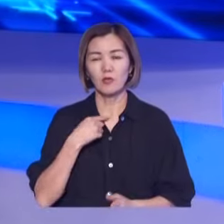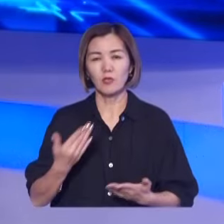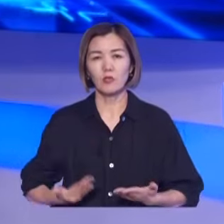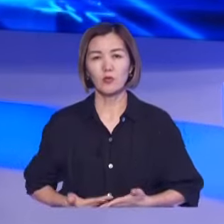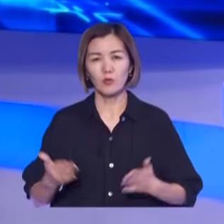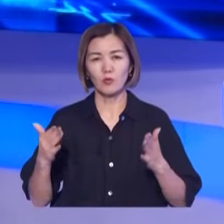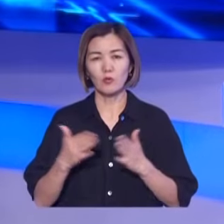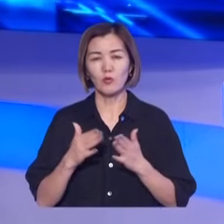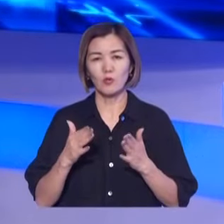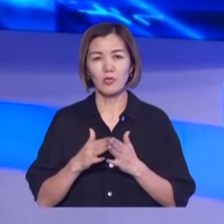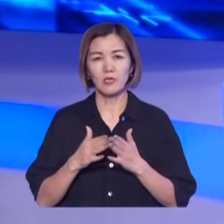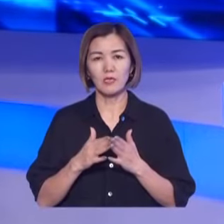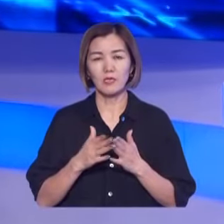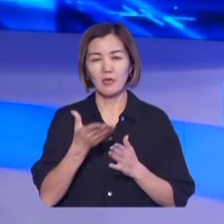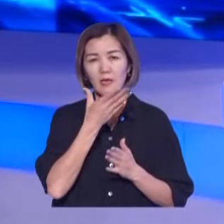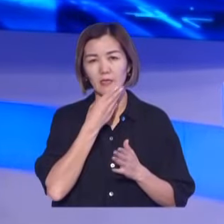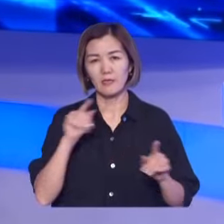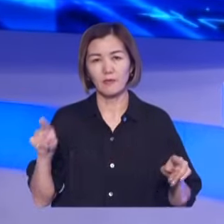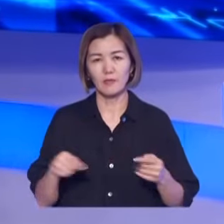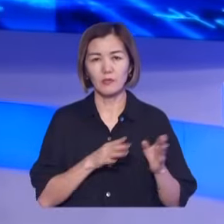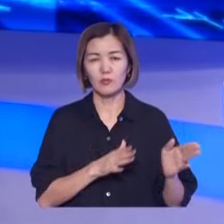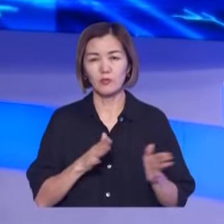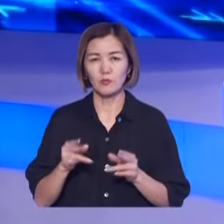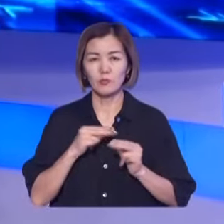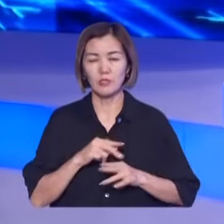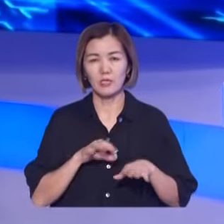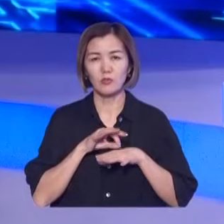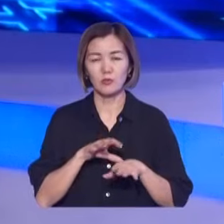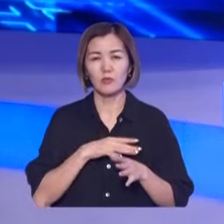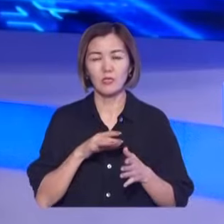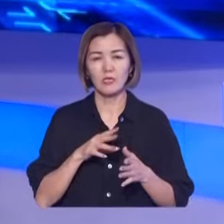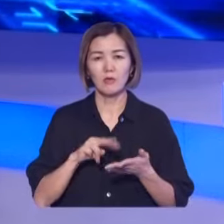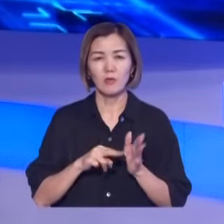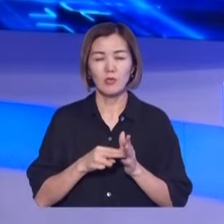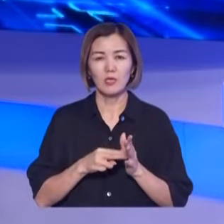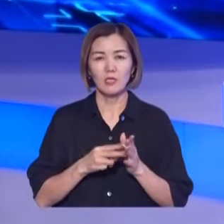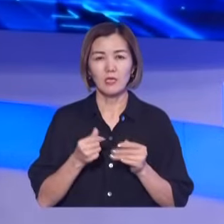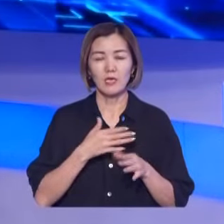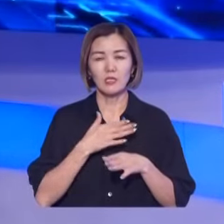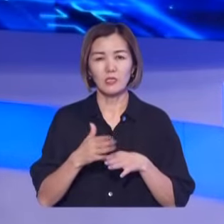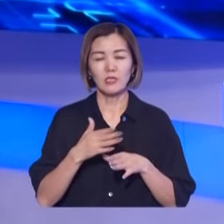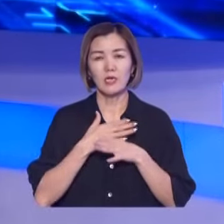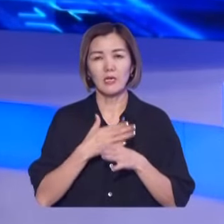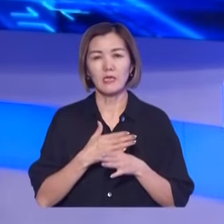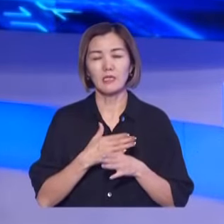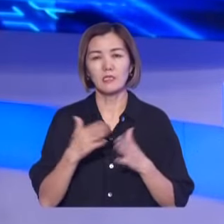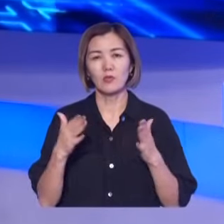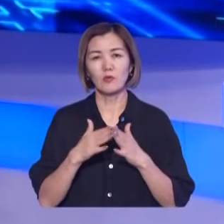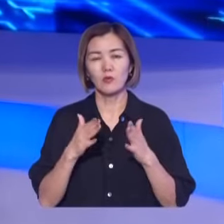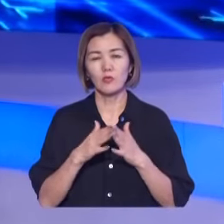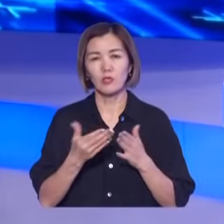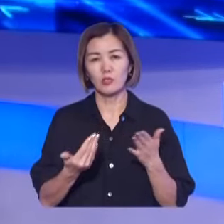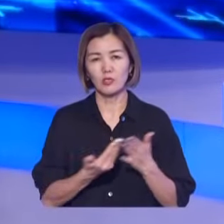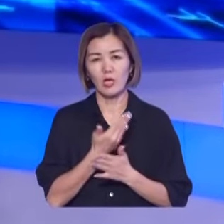Талдықорғанда тұрғын үйлердің қасбеттерін қалыпқа келтіру жұмыстары жүріп жатыр. Қазынадан қарастырылған қаржының арқасында баспаналардың келбеті